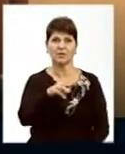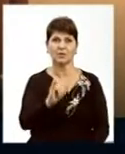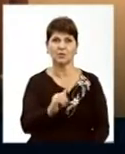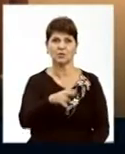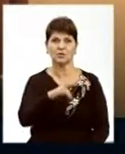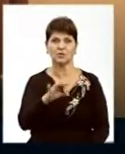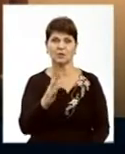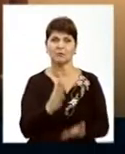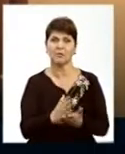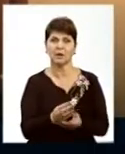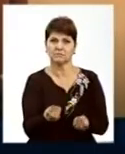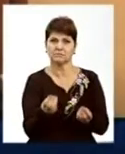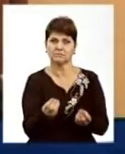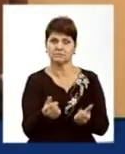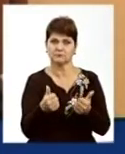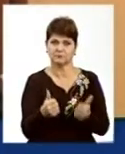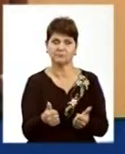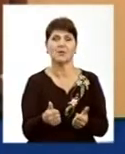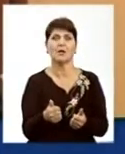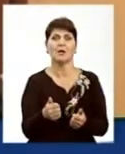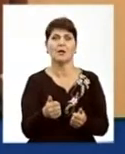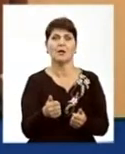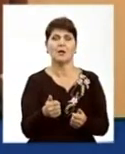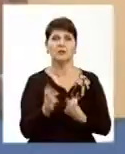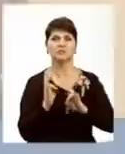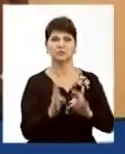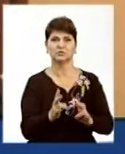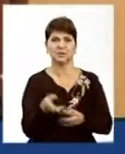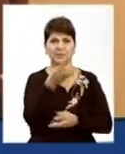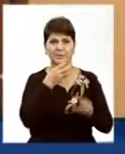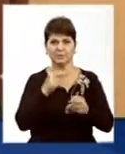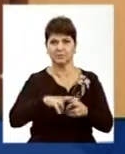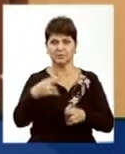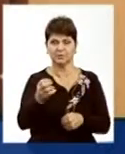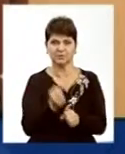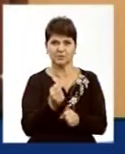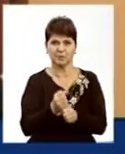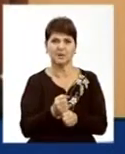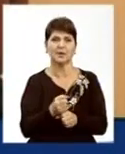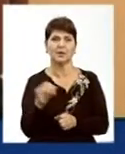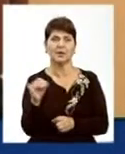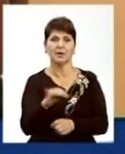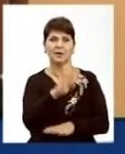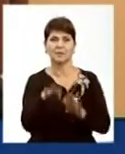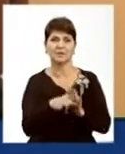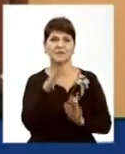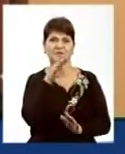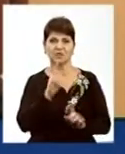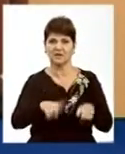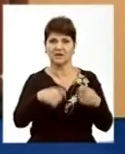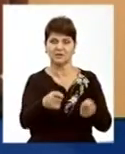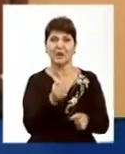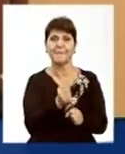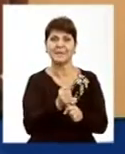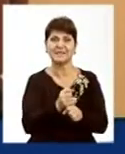зарплату. Злочинці вирішили створити йому штучний борг. Під час реалізації даної інформації